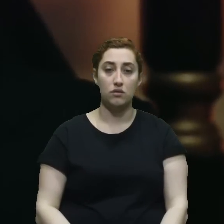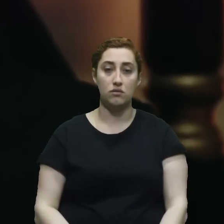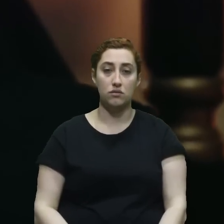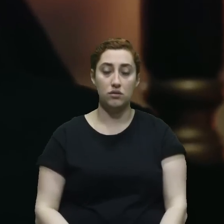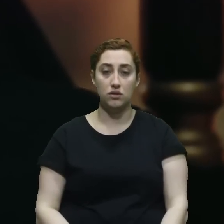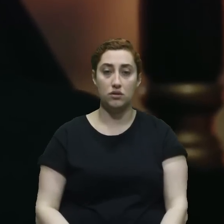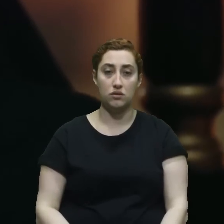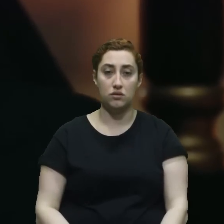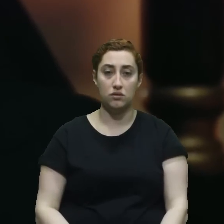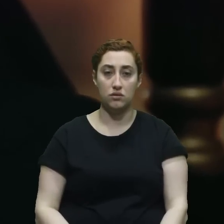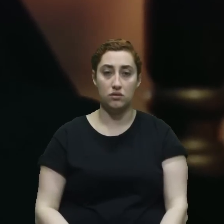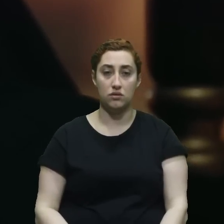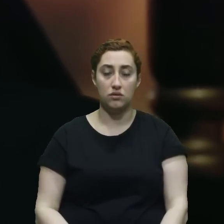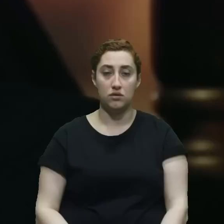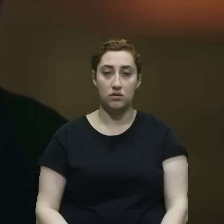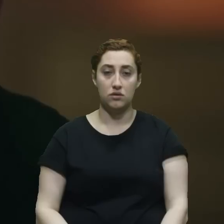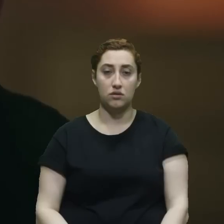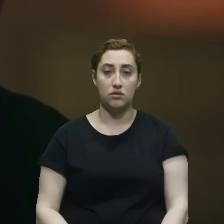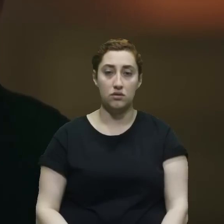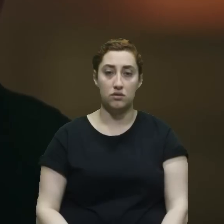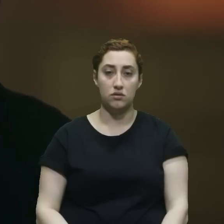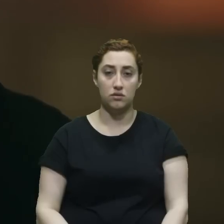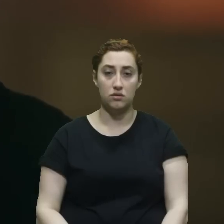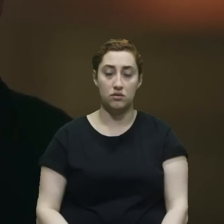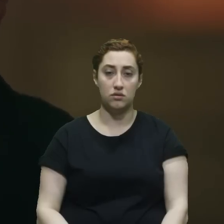Yüce Efendi öfkeyle Cemil'e bakıyor, göz gözeler.